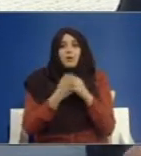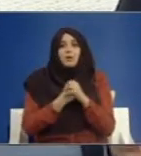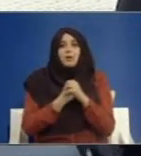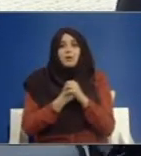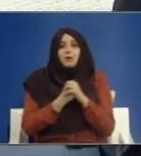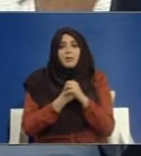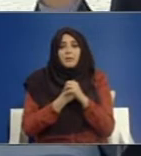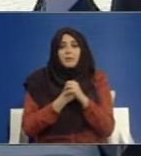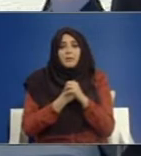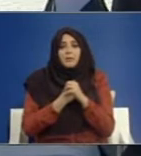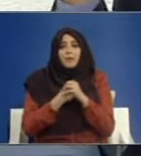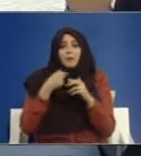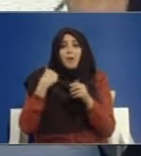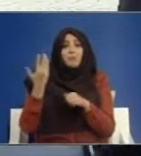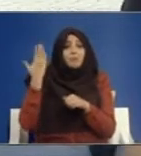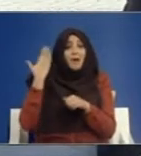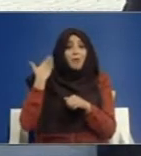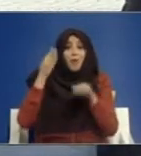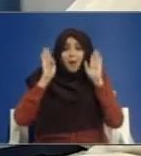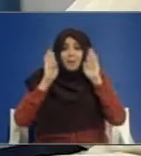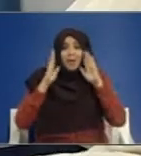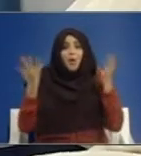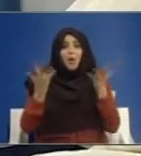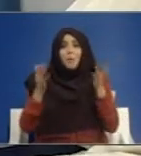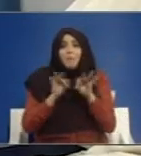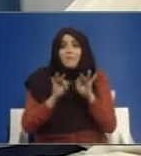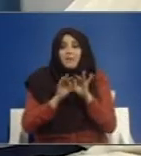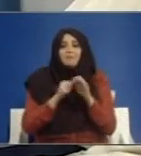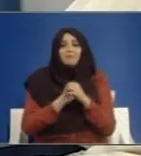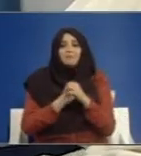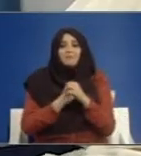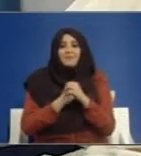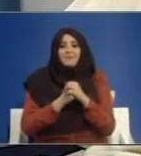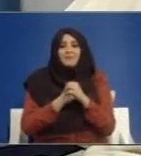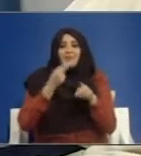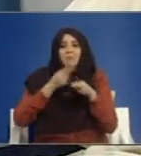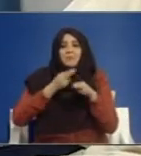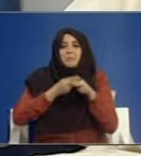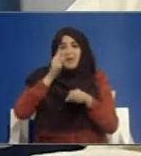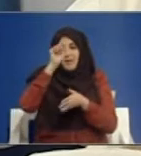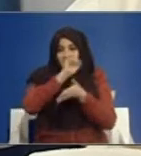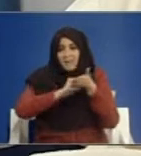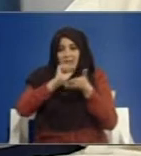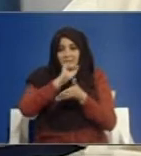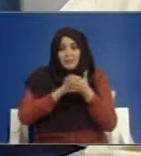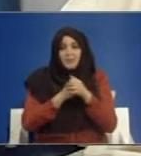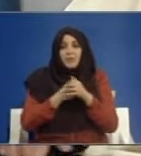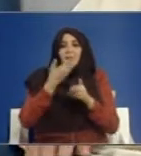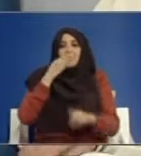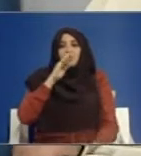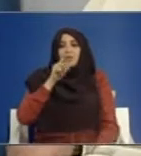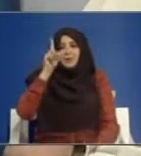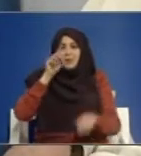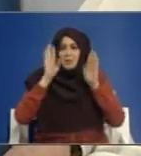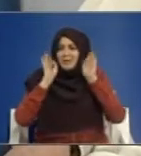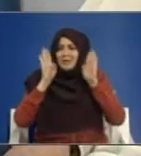تتعجب له، قالت الشيء اللي صليته قبل كيفه الأمر؟ هذا السؤال الأول، تفضل شيخ. بسم الله الرحمن الرحيم، الحمد لله تعالى والصلاة